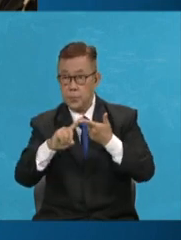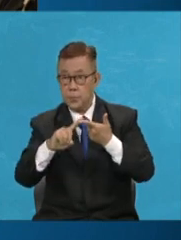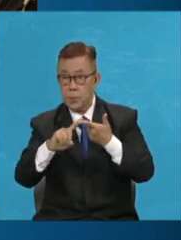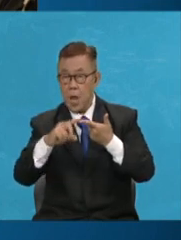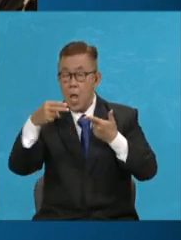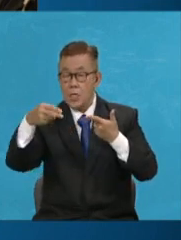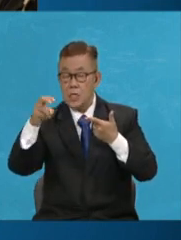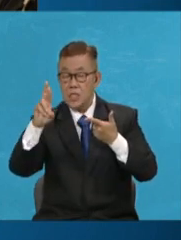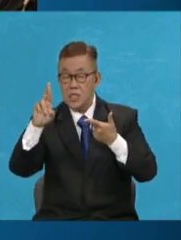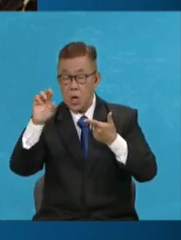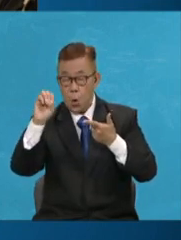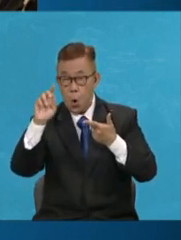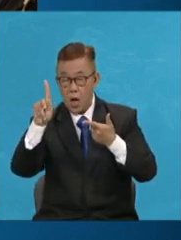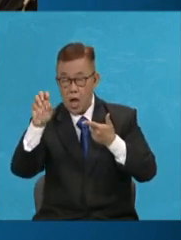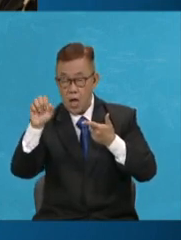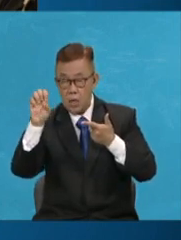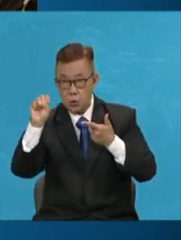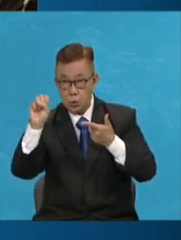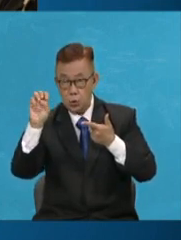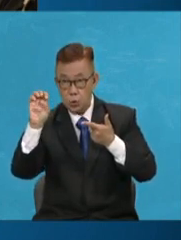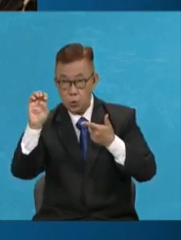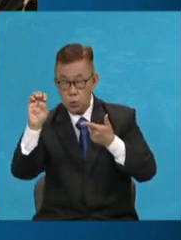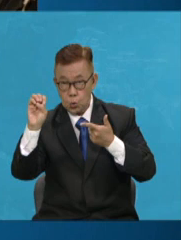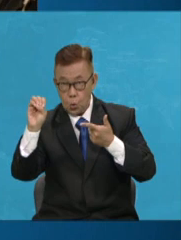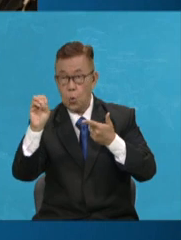Hero kazu matsuno cheese